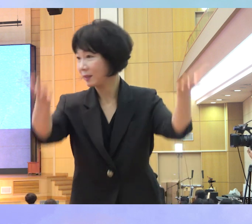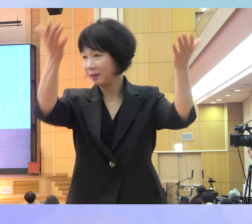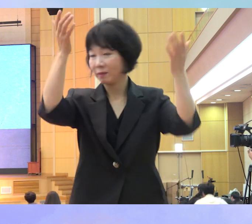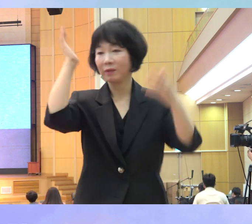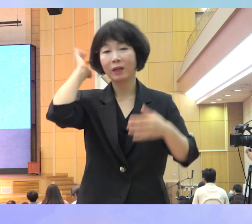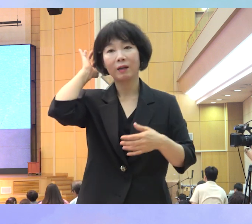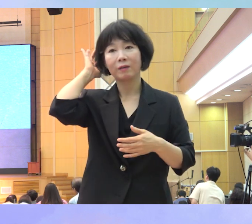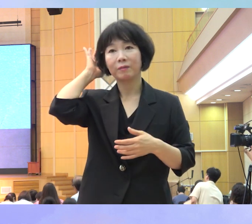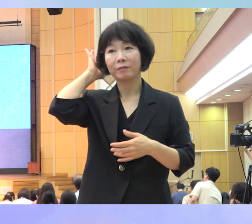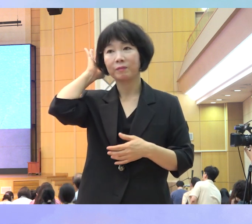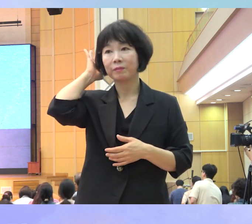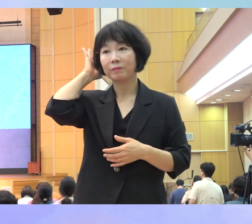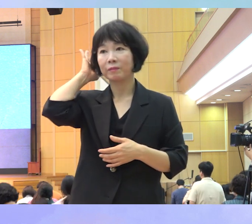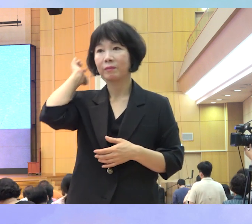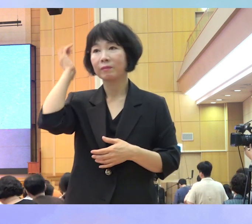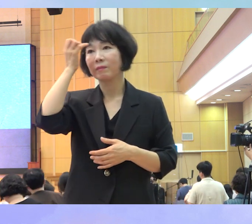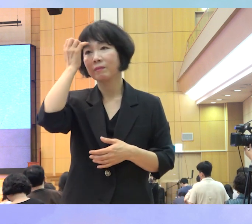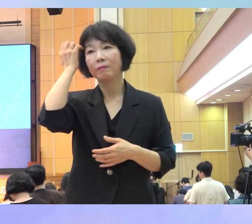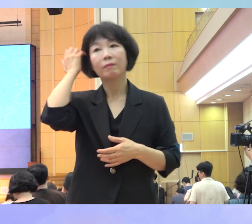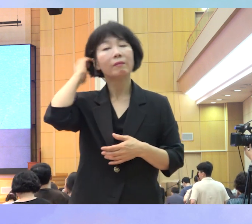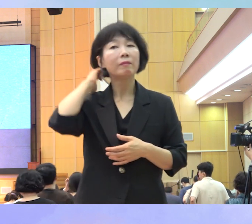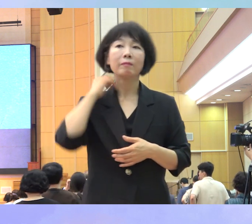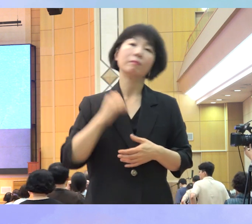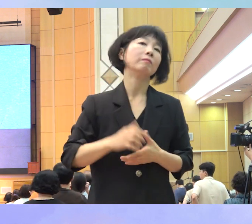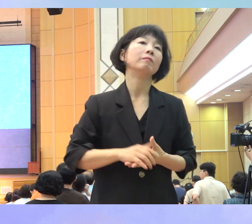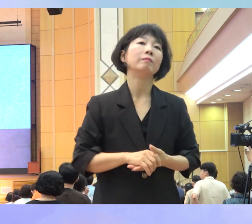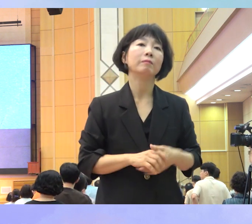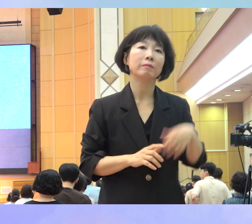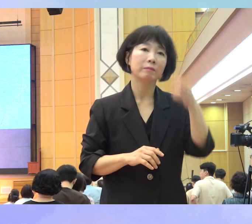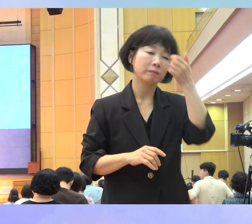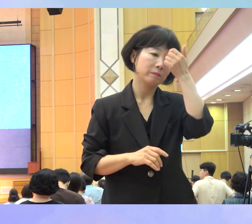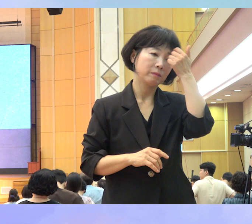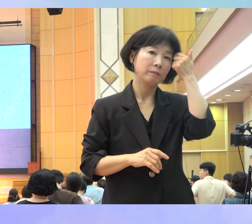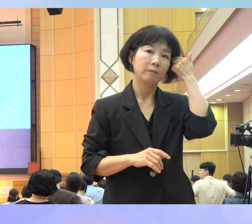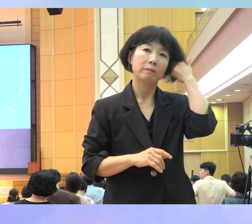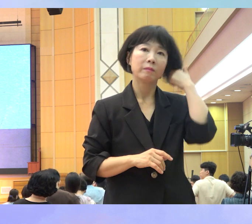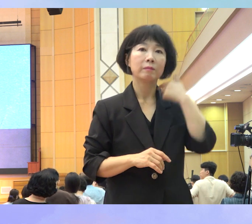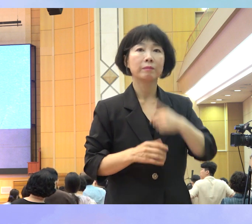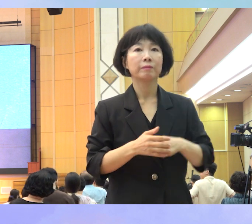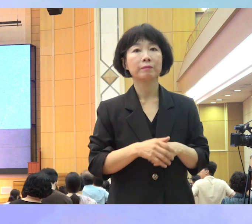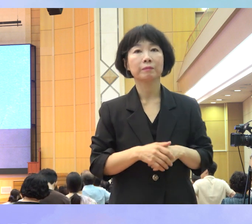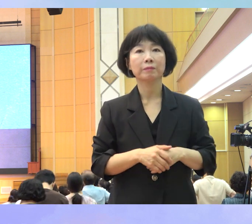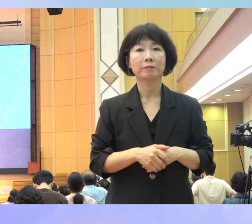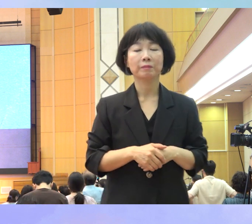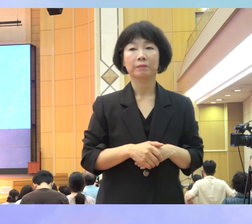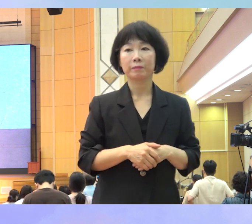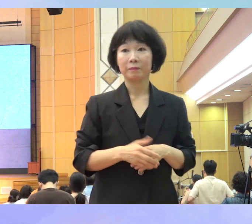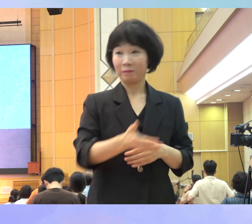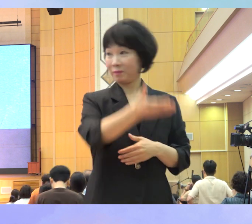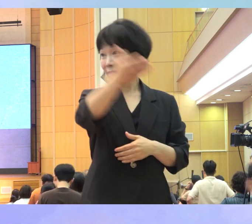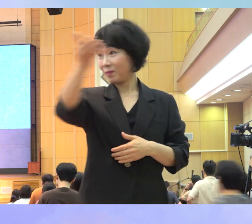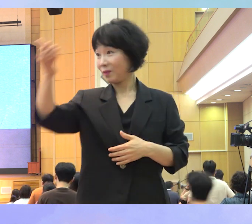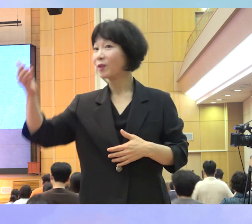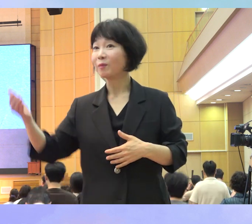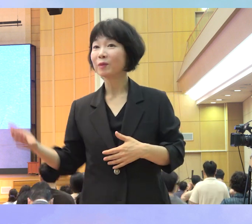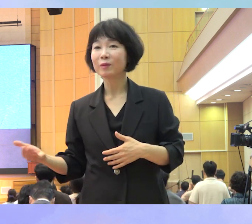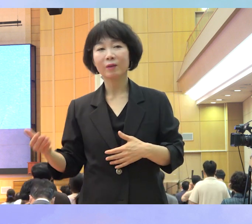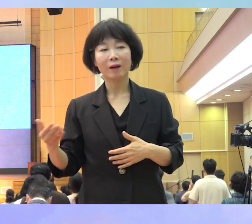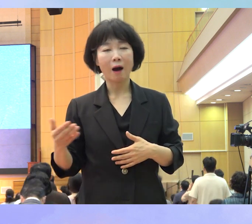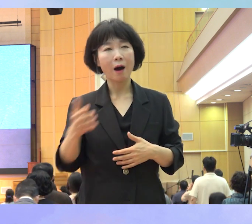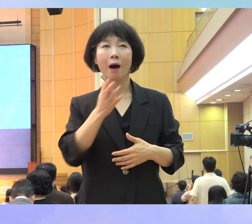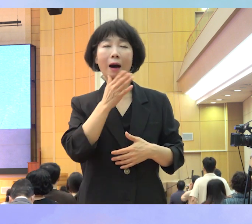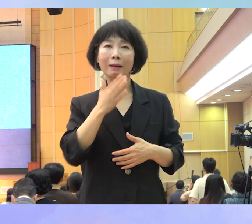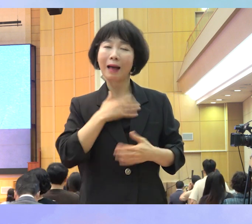일어나셔서 당신은 사랑받기 위해 태어난 사람 찬양을 할 건데, 오늘도 우리 성도 간의 옆에 분들을 존중하자, 또 우리 성도